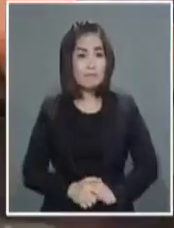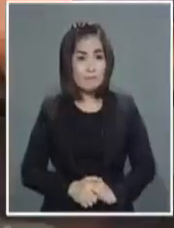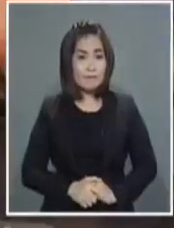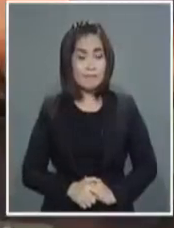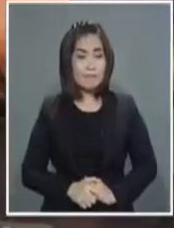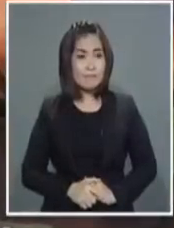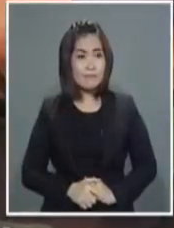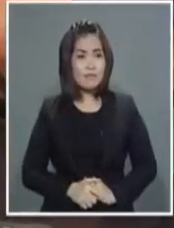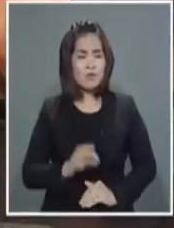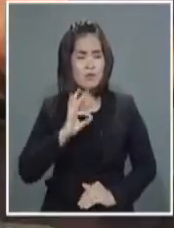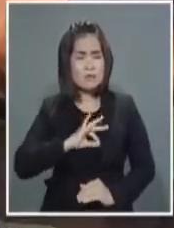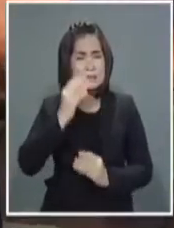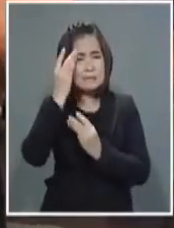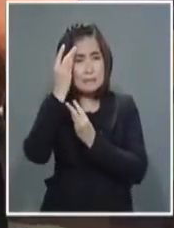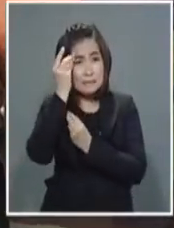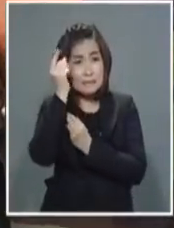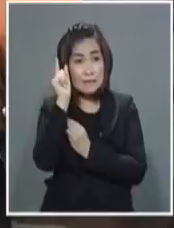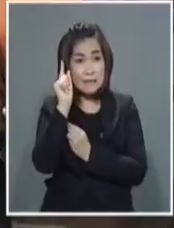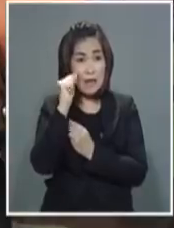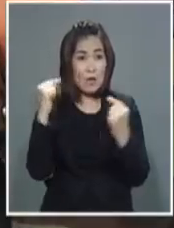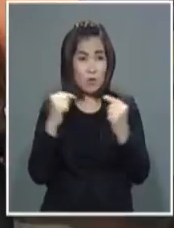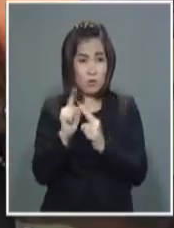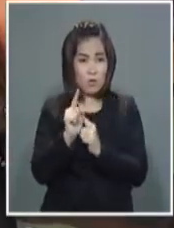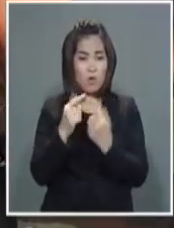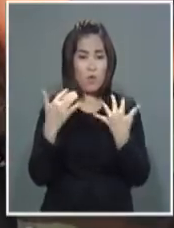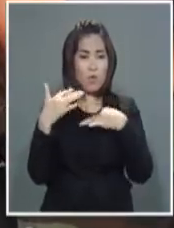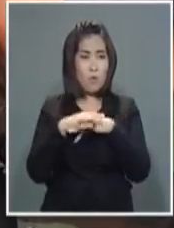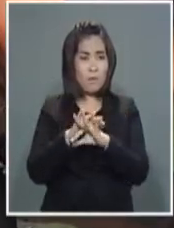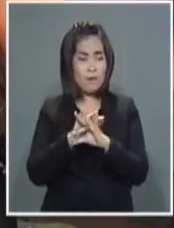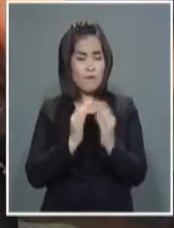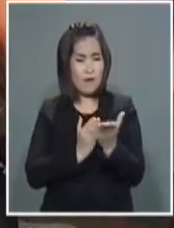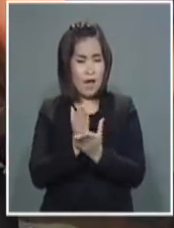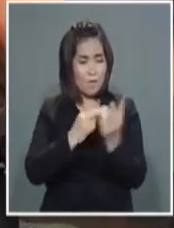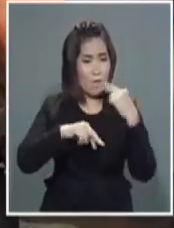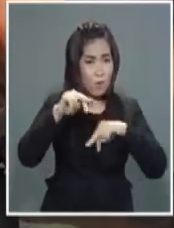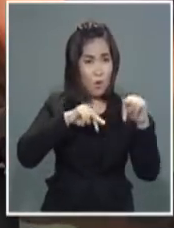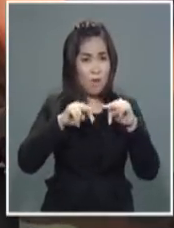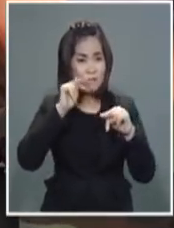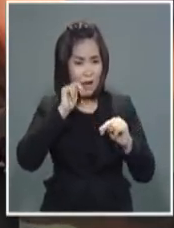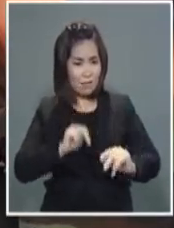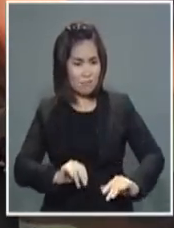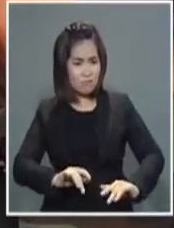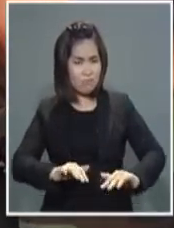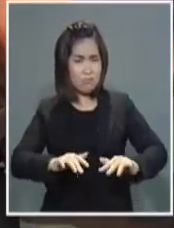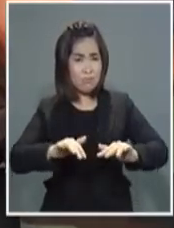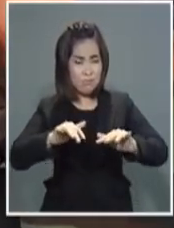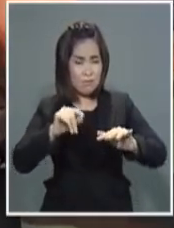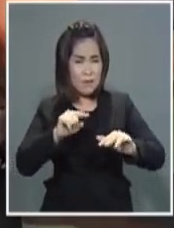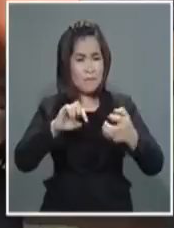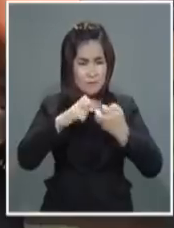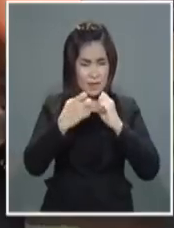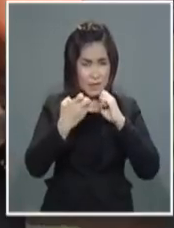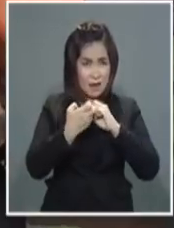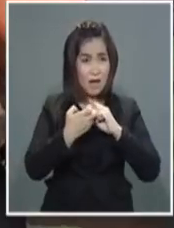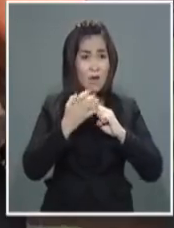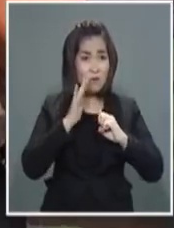ผมกังวลกับร่วมออกฝ่ายปกครองนะครับคือระดับน้ำเพิ่มขึ้นนะครับมันจะเป็นการเพิ่มที่เกิดวิกฤตในพื้นที่นะครับผมบอกว่าอาจจ